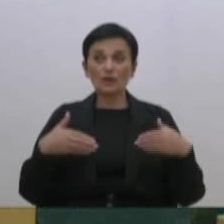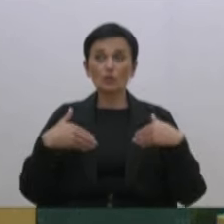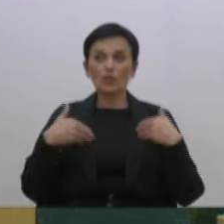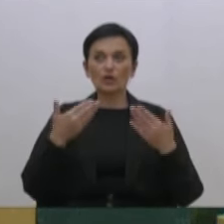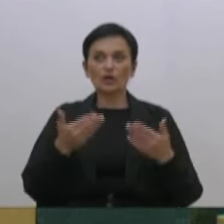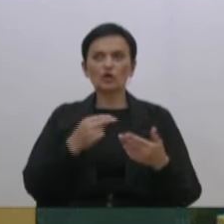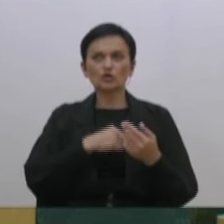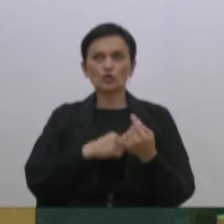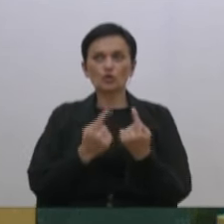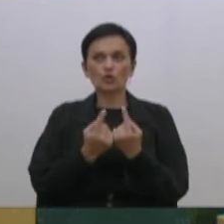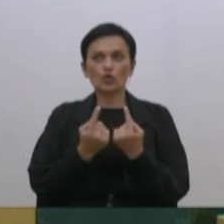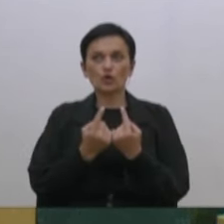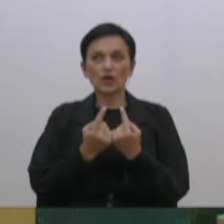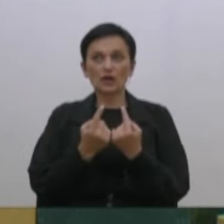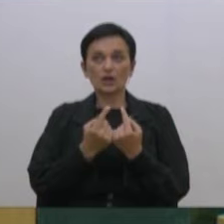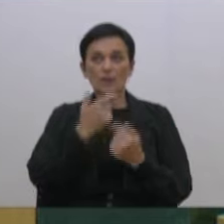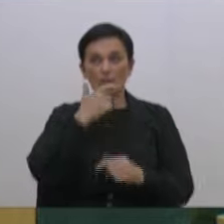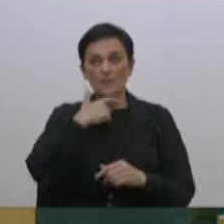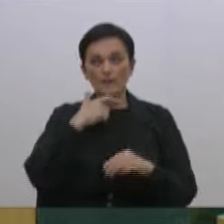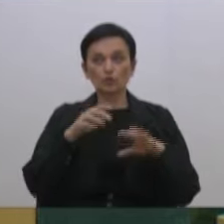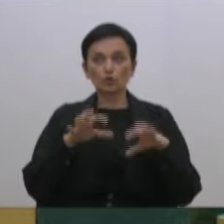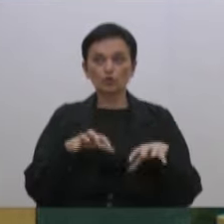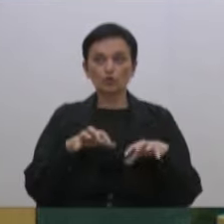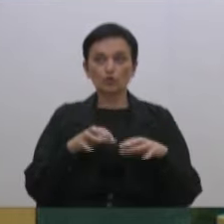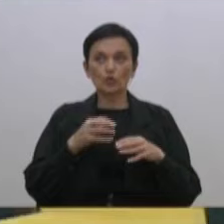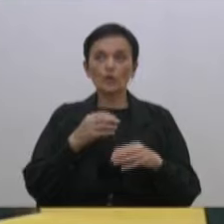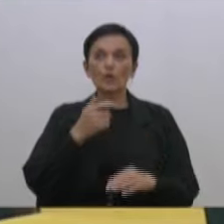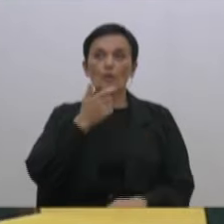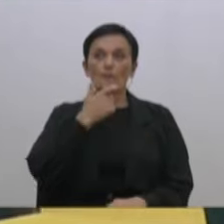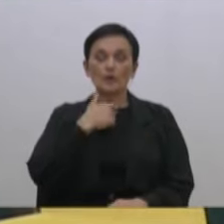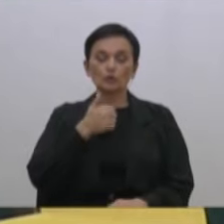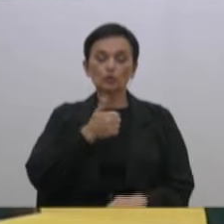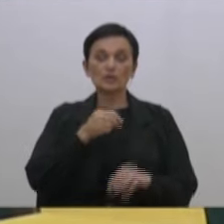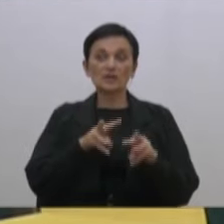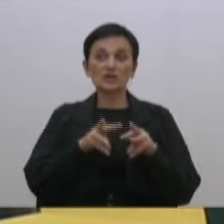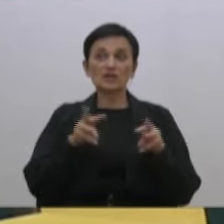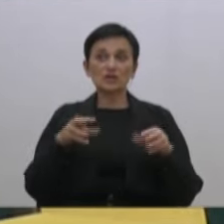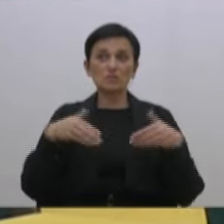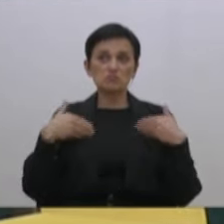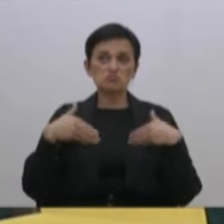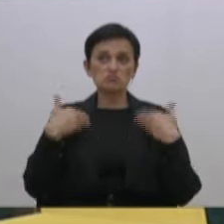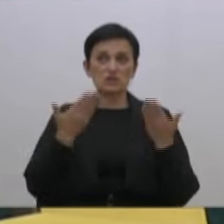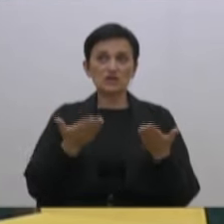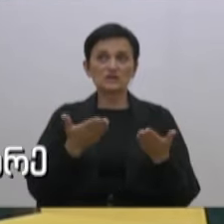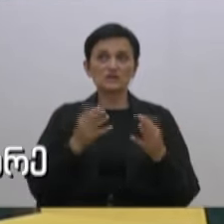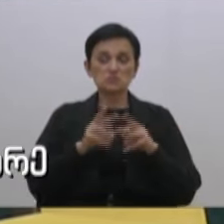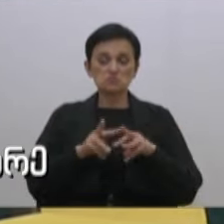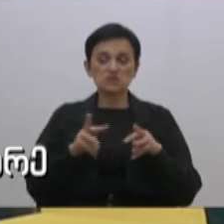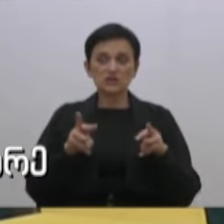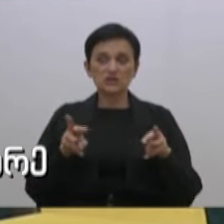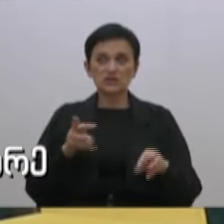მოგესალმებით კოლეგებო, ბატონო თავმჯდომარე, ბატონო პრემიერ-მინისტრო, მივესალმები მინისტრებს.